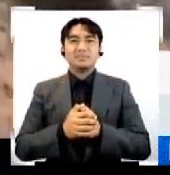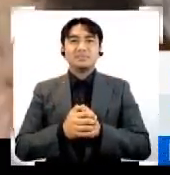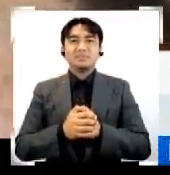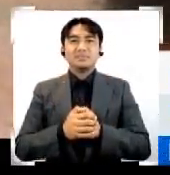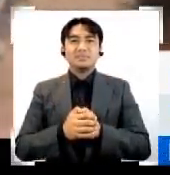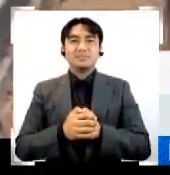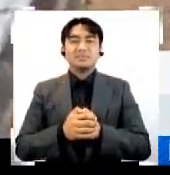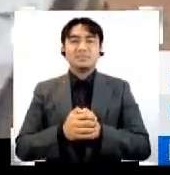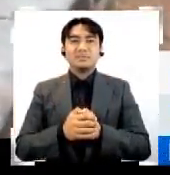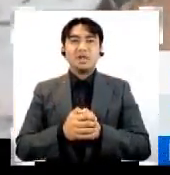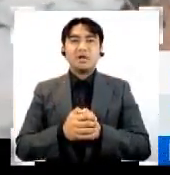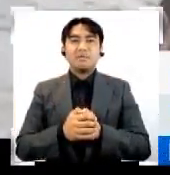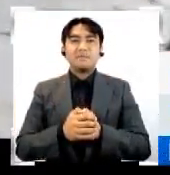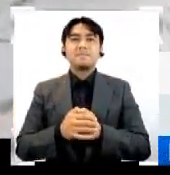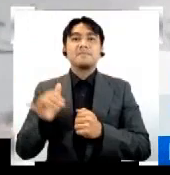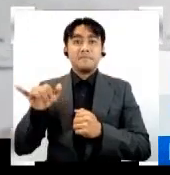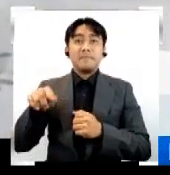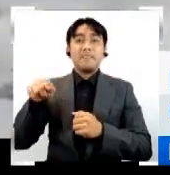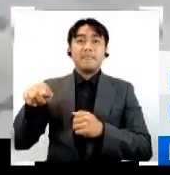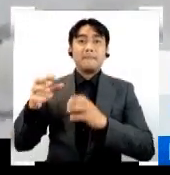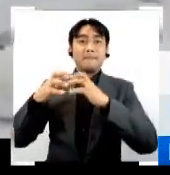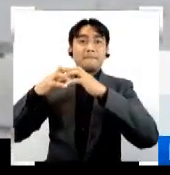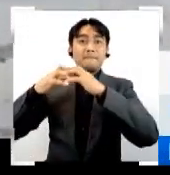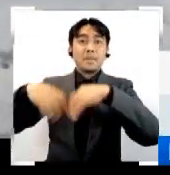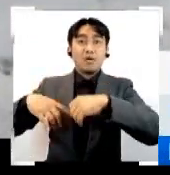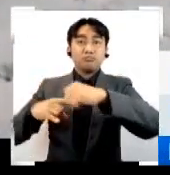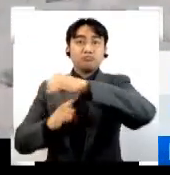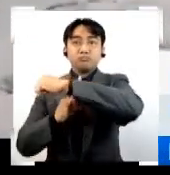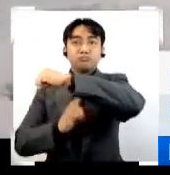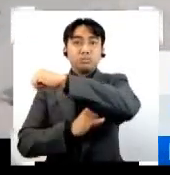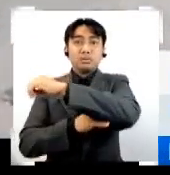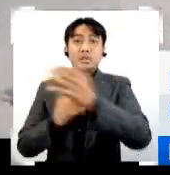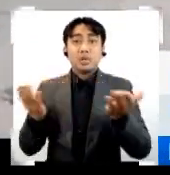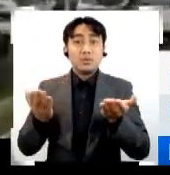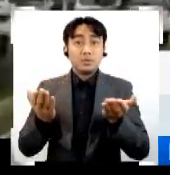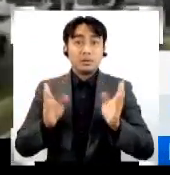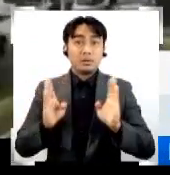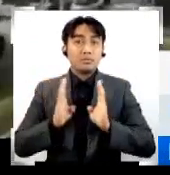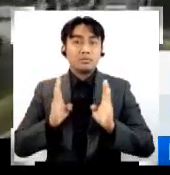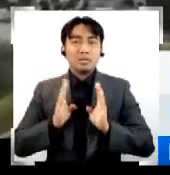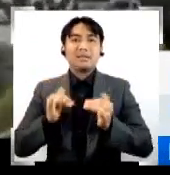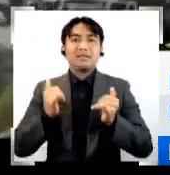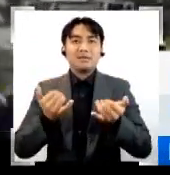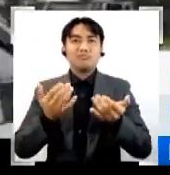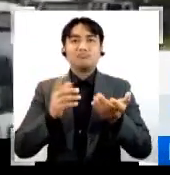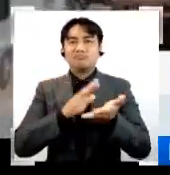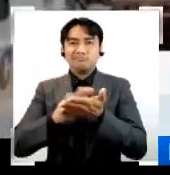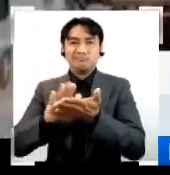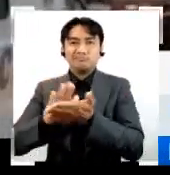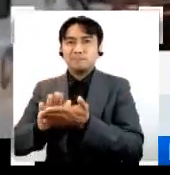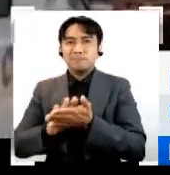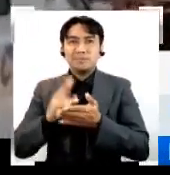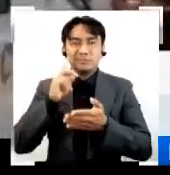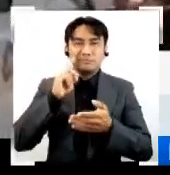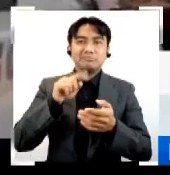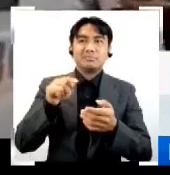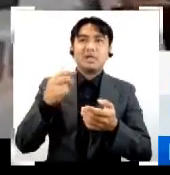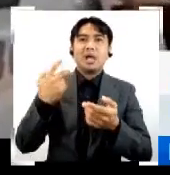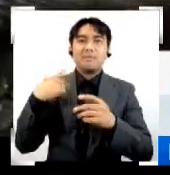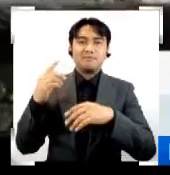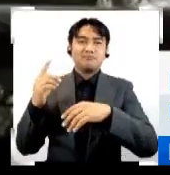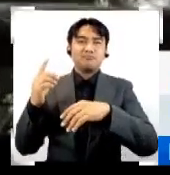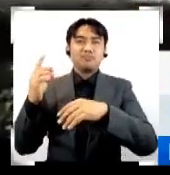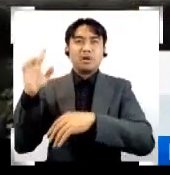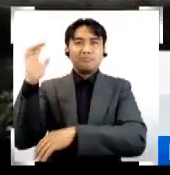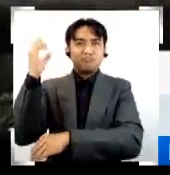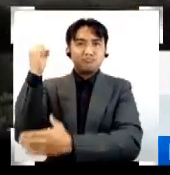Gumuho naman ang bahagi ng isang kalsada sa Baguio City, kaya nagsagawa ng clearing operations lalo't ilang poste ng kuryente ang natumba na